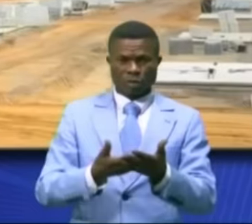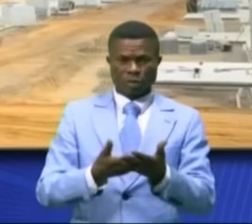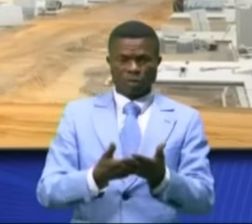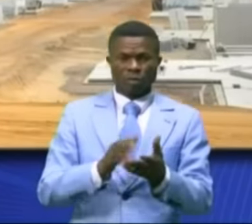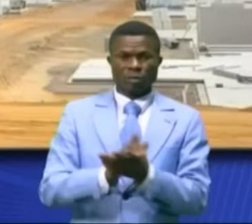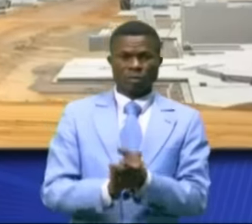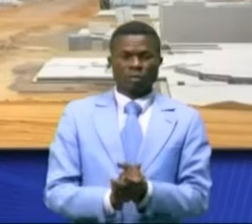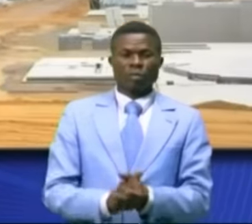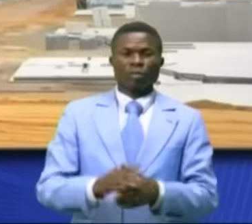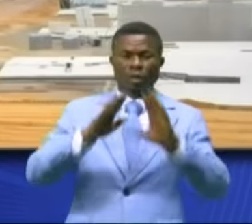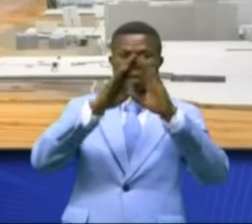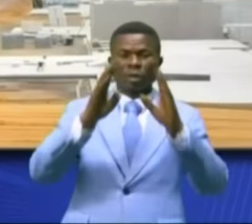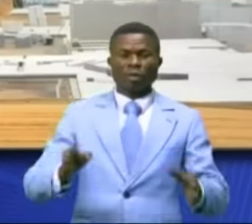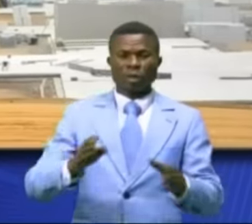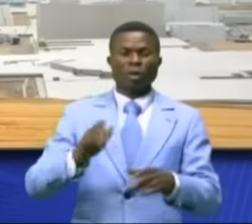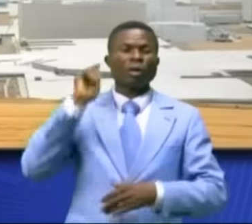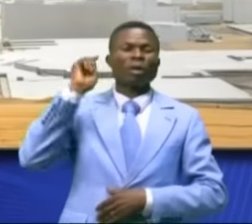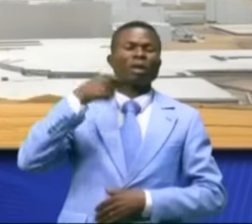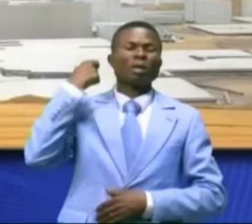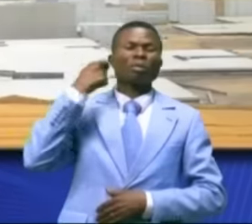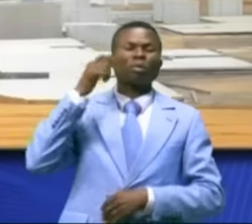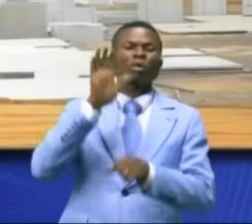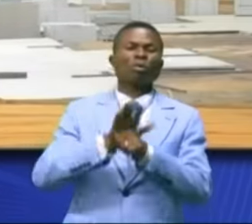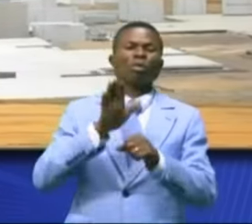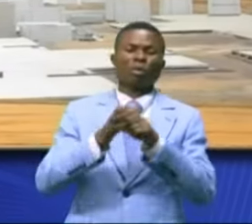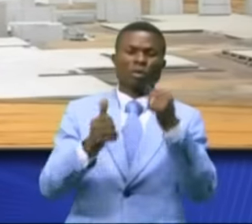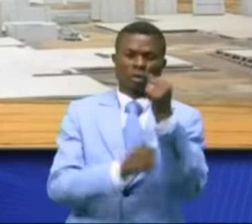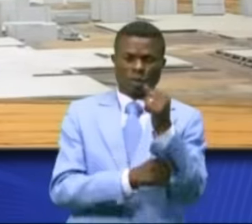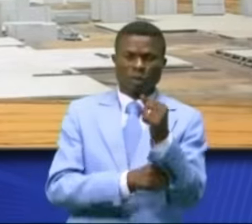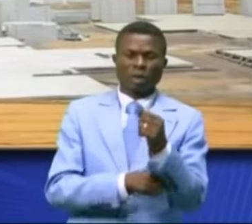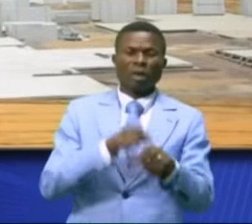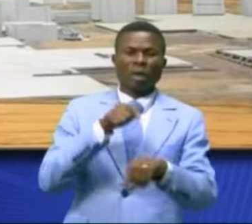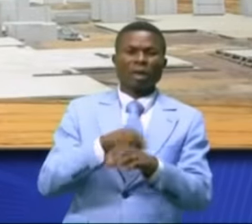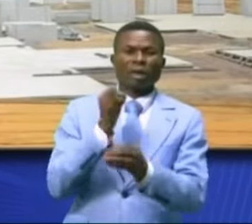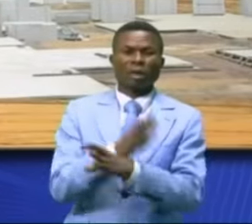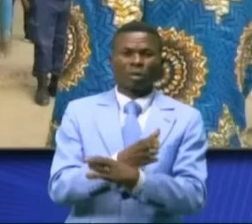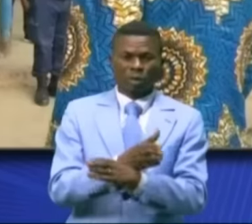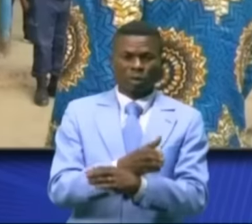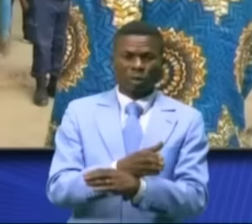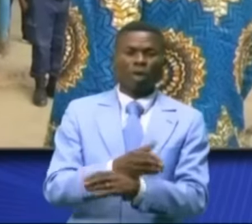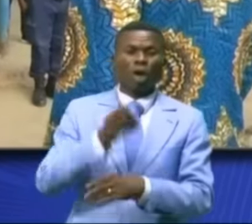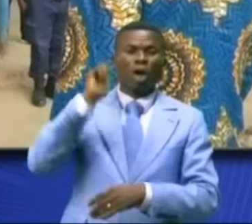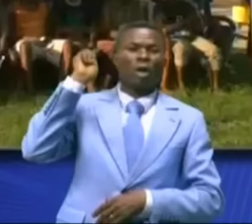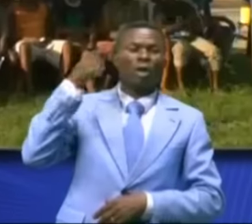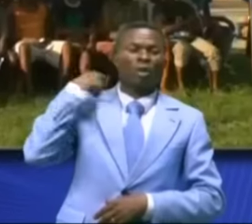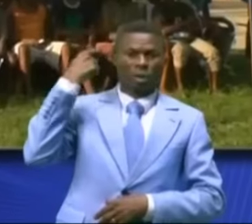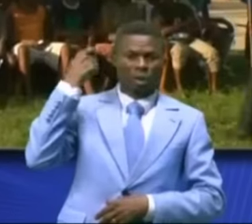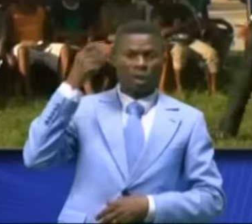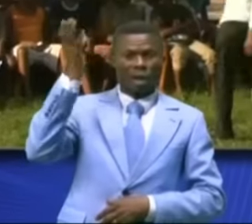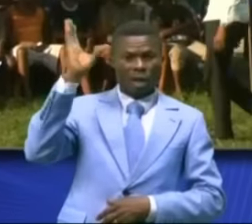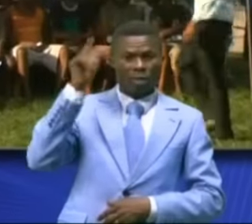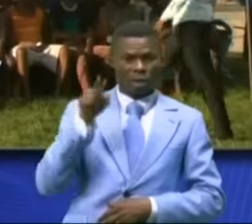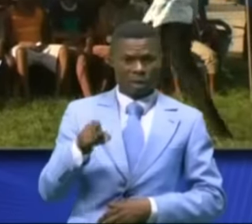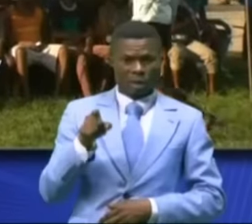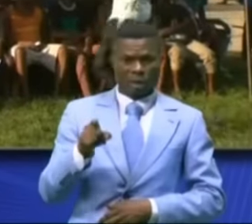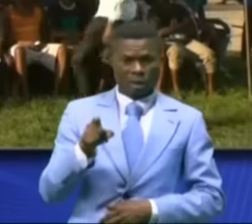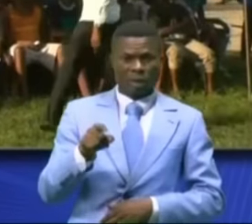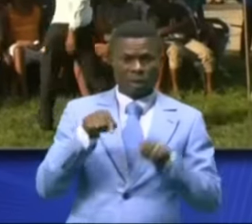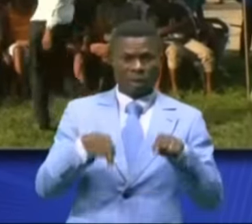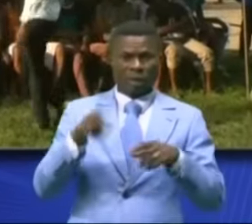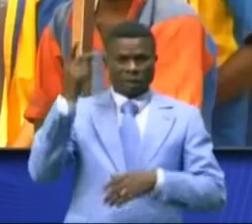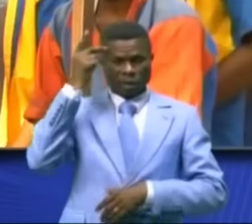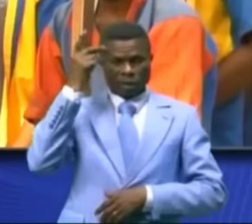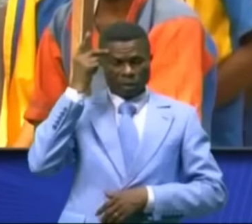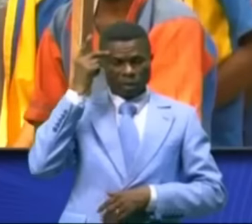des engorgements des prisons congolaises, le ton est donné au centre pénitentiaire de Makala. À